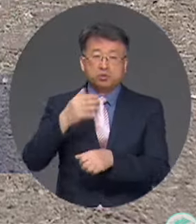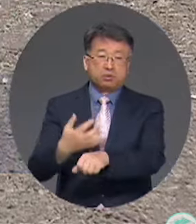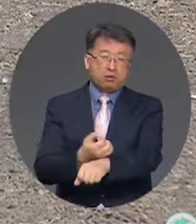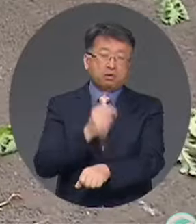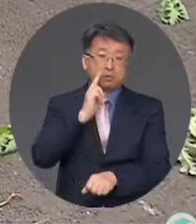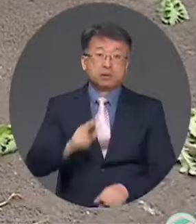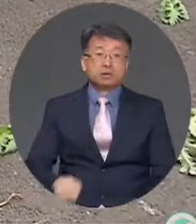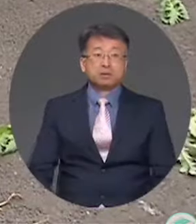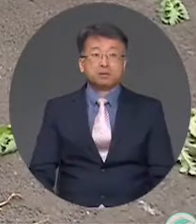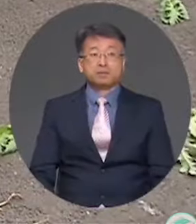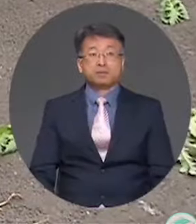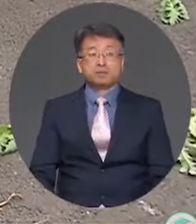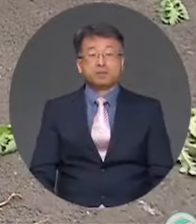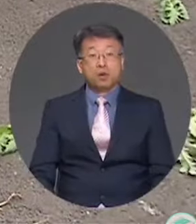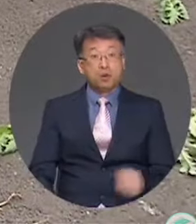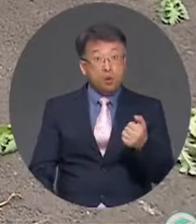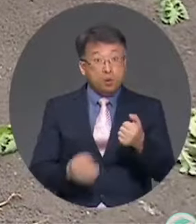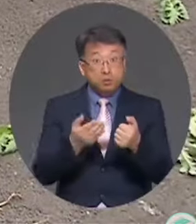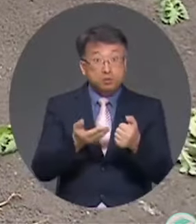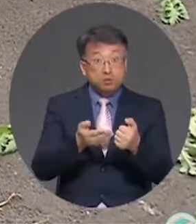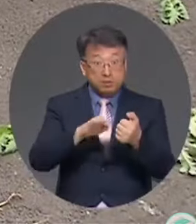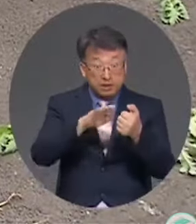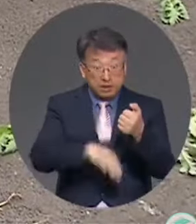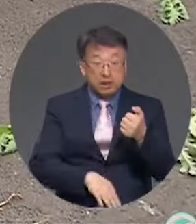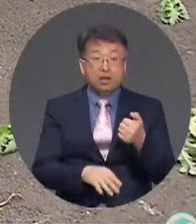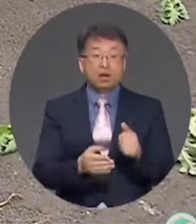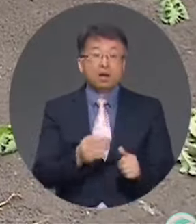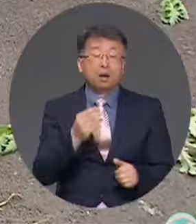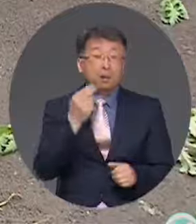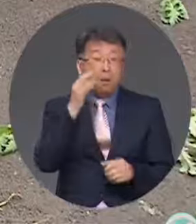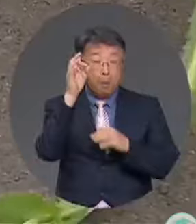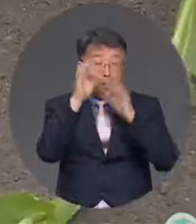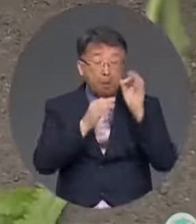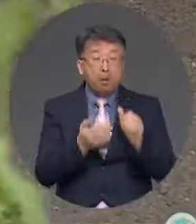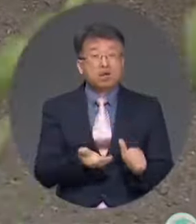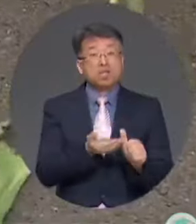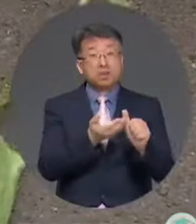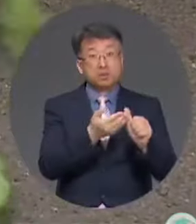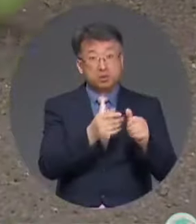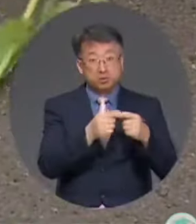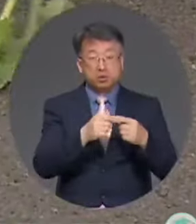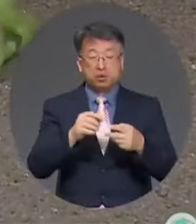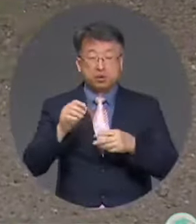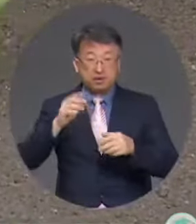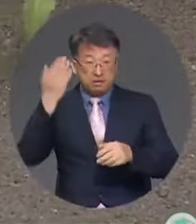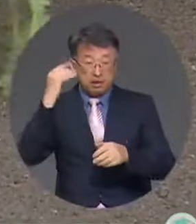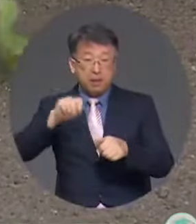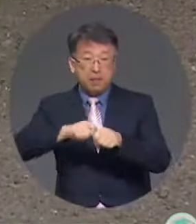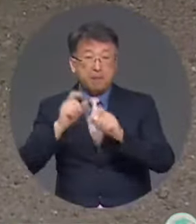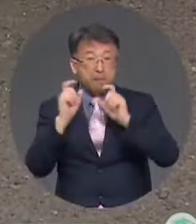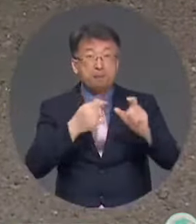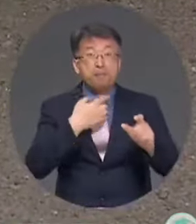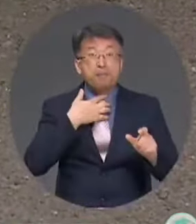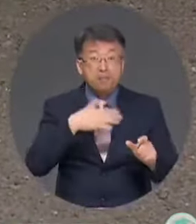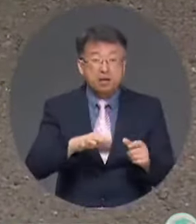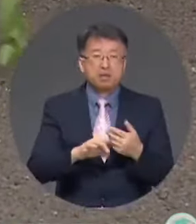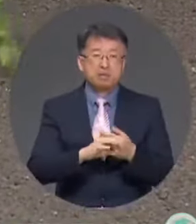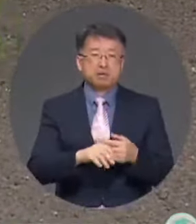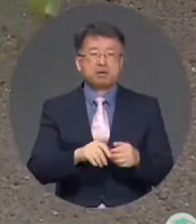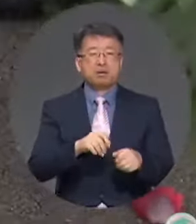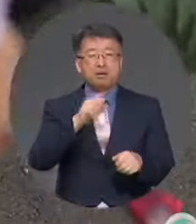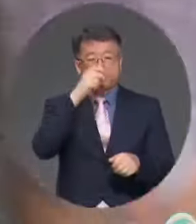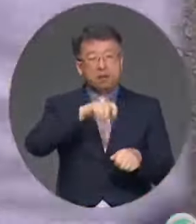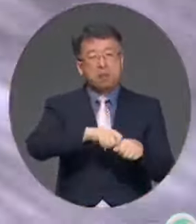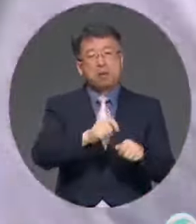강해서. 50주보다 적은 마약성 양귀비를 실수로 기르거나 처벌 이력이 없으면 즉결 심판에 회부되거나